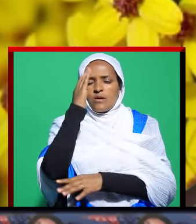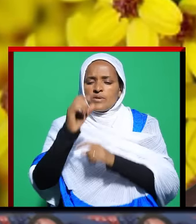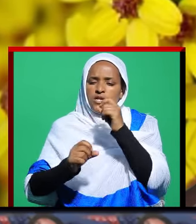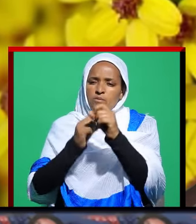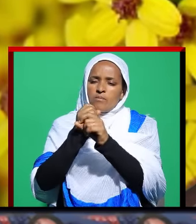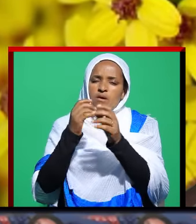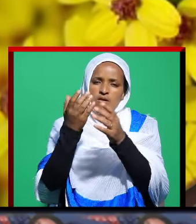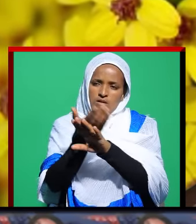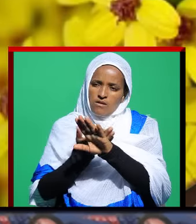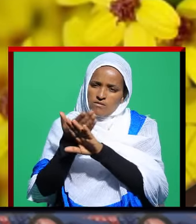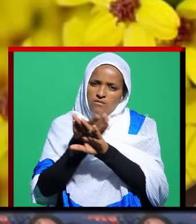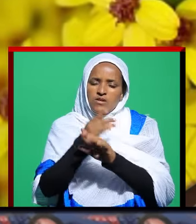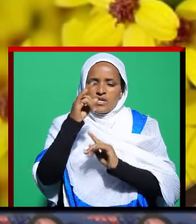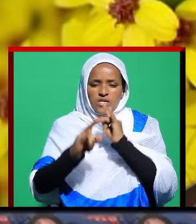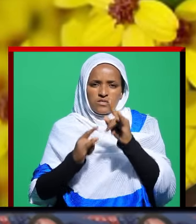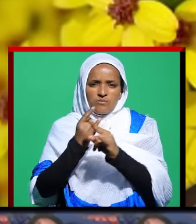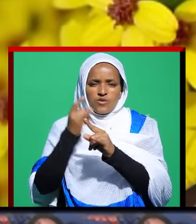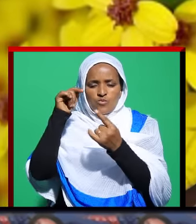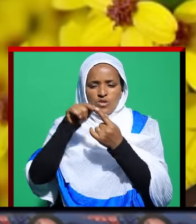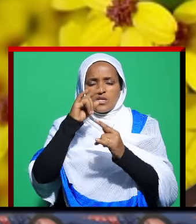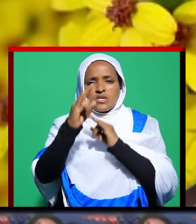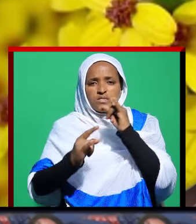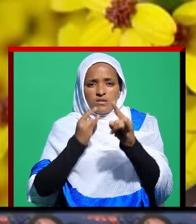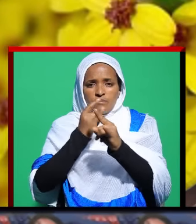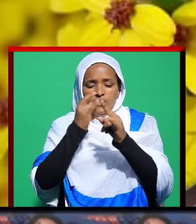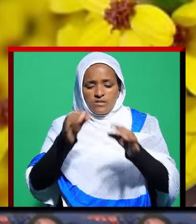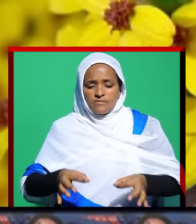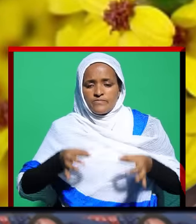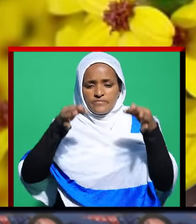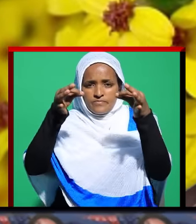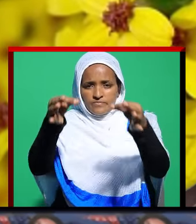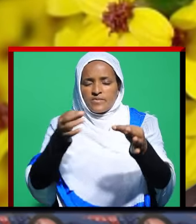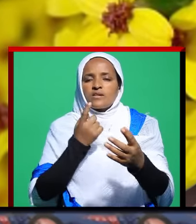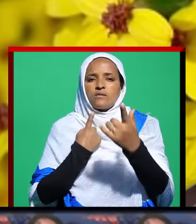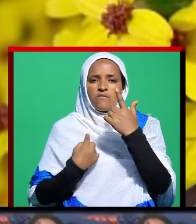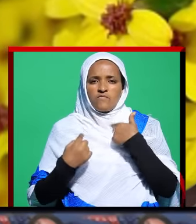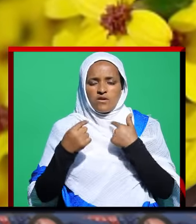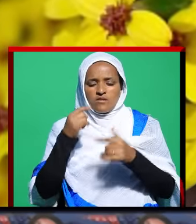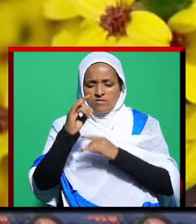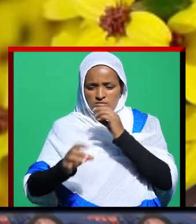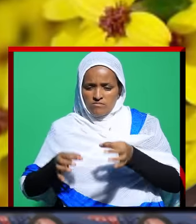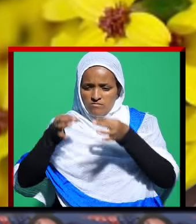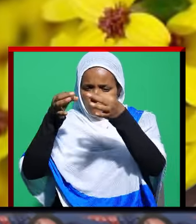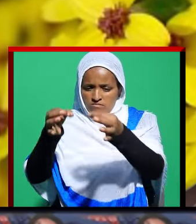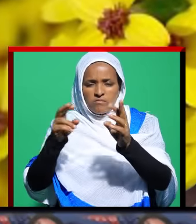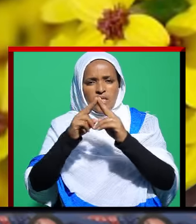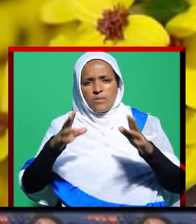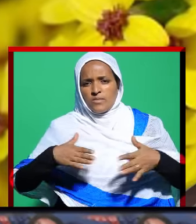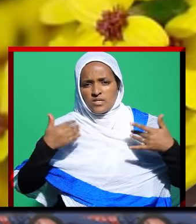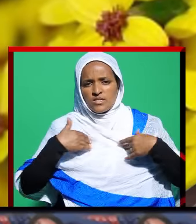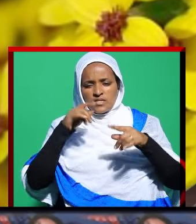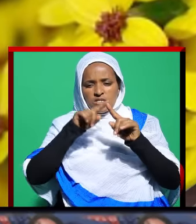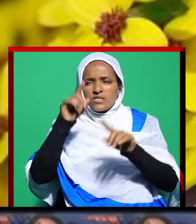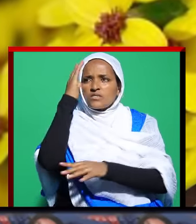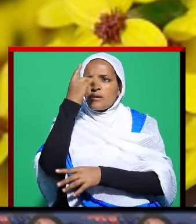እድሜ እንለምነዋለን። ከዘመን ወደ ዘመንም እንድንሸጋገር እንናፍቃለን። ስንሸጋገርም ደስ ይለናል። ግን